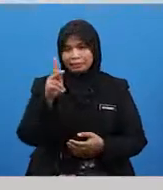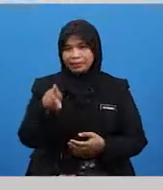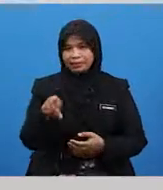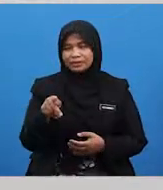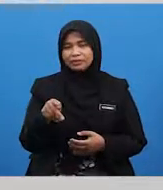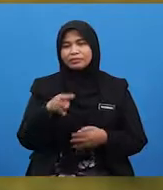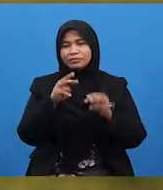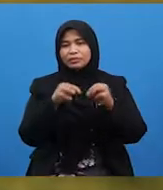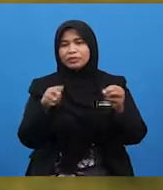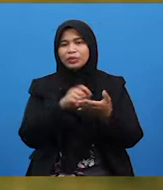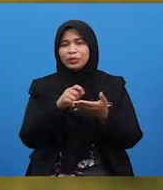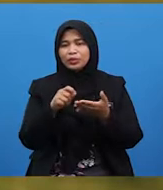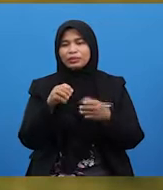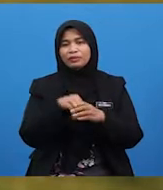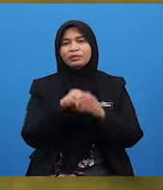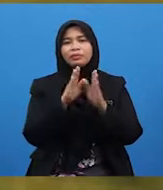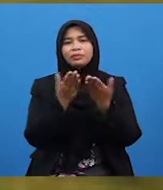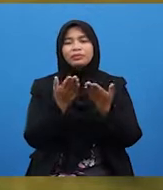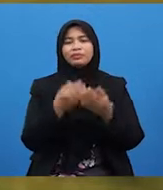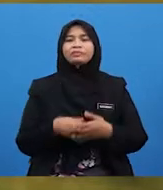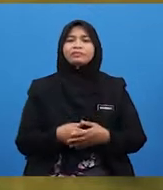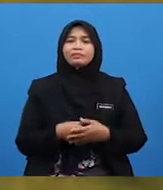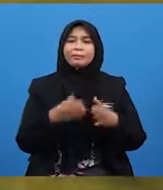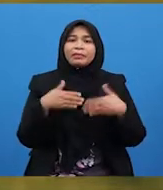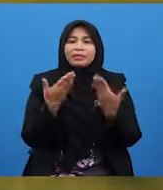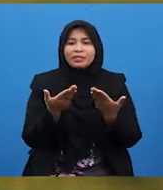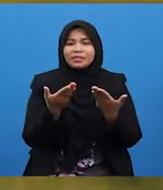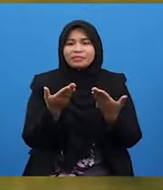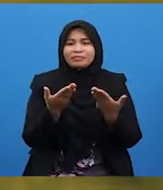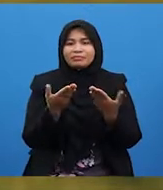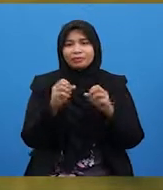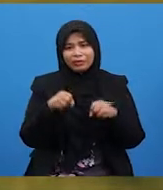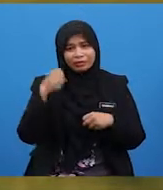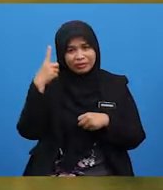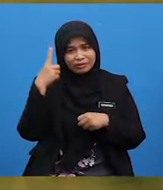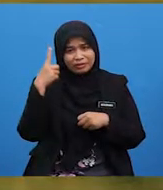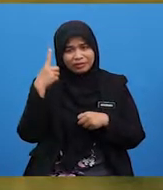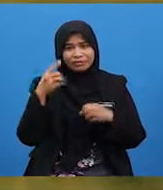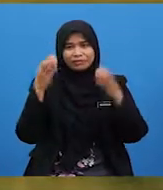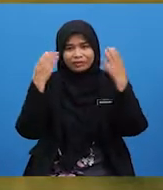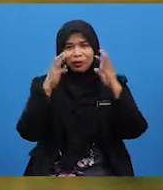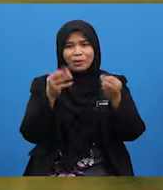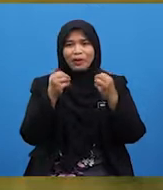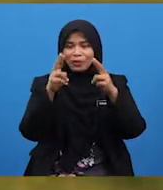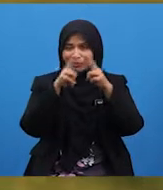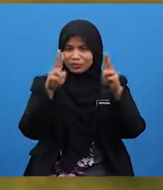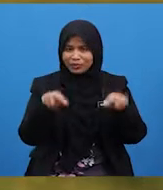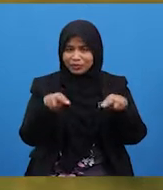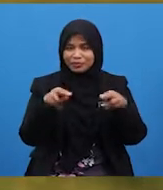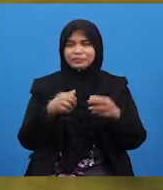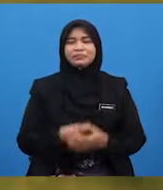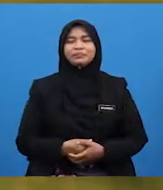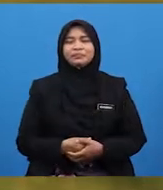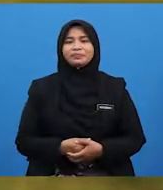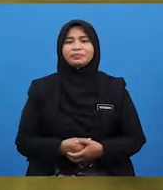nota ya. Bagaimanakah setakat ini murid-murid? Faham tak? Cikgu nak menguji kamu. Mari kita uji